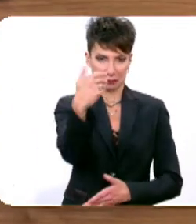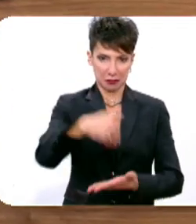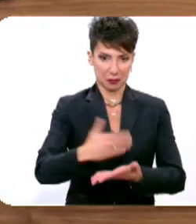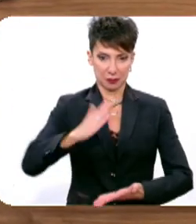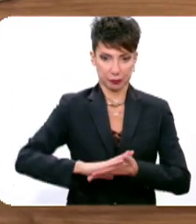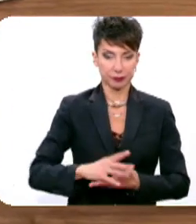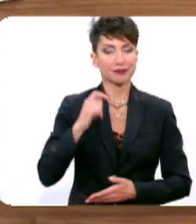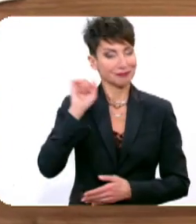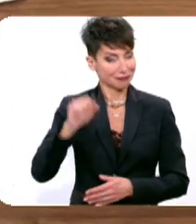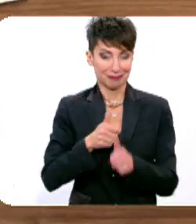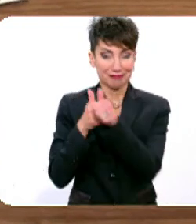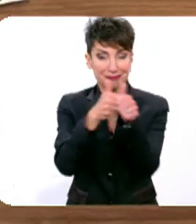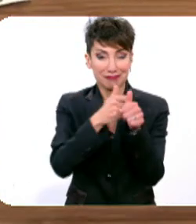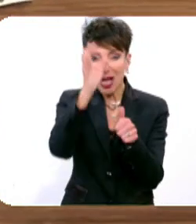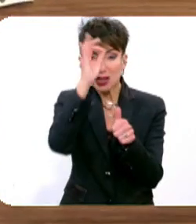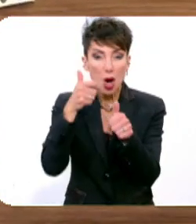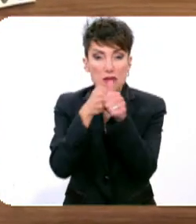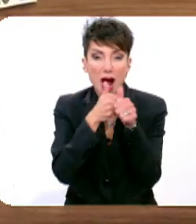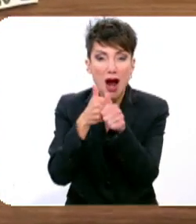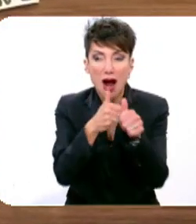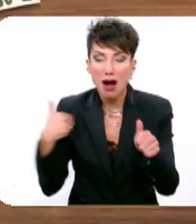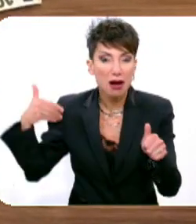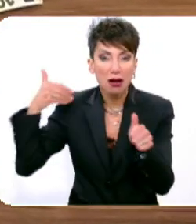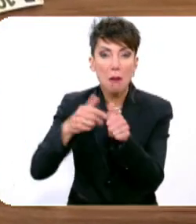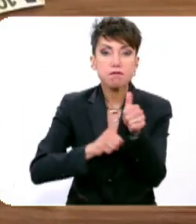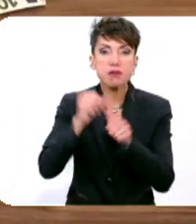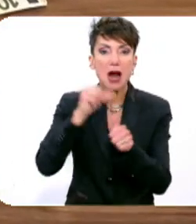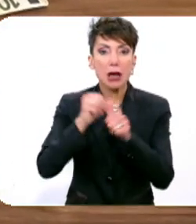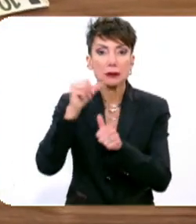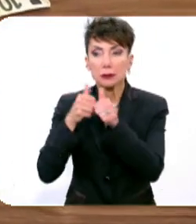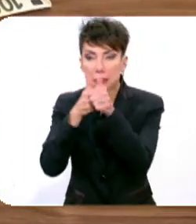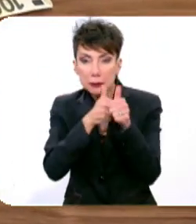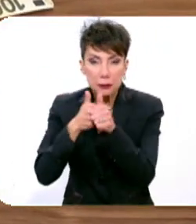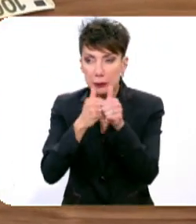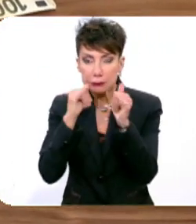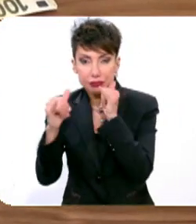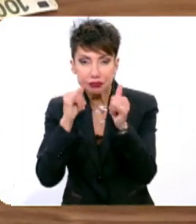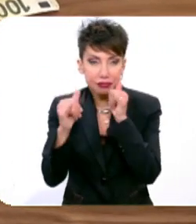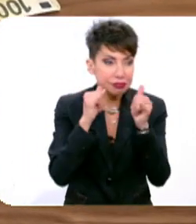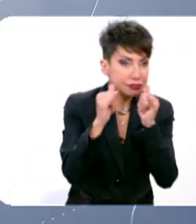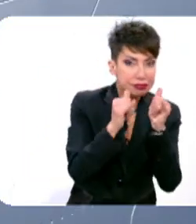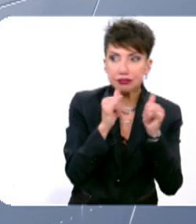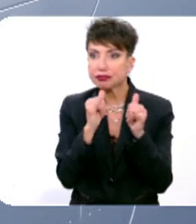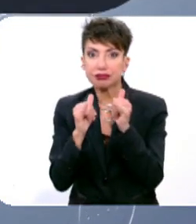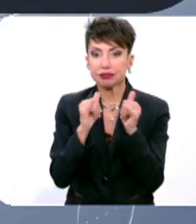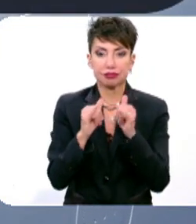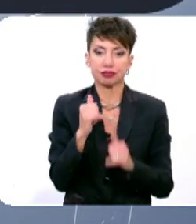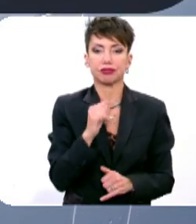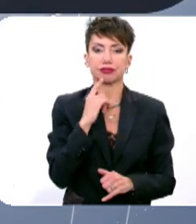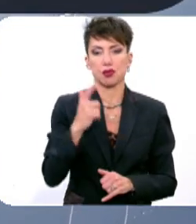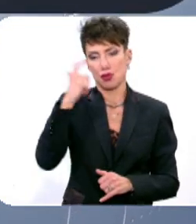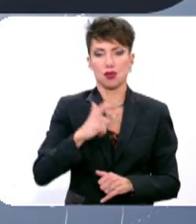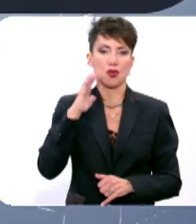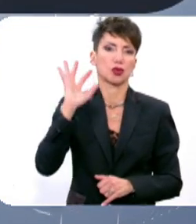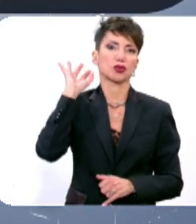παρακολουθούσαν στενά τη δράση του τους τελευταίους μήνες και τις τηλεφωνικές συνομιλίες που είχε με τους ενδιαφερόμενους. Εγώ είχα σκοπό να σου